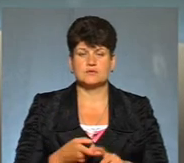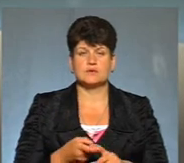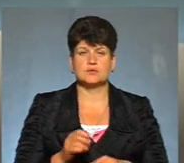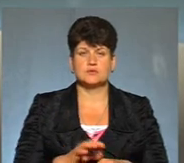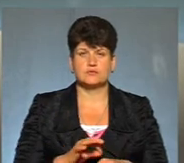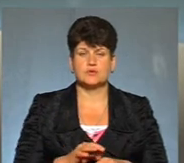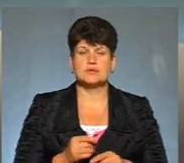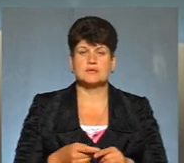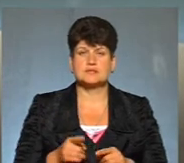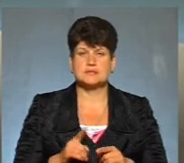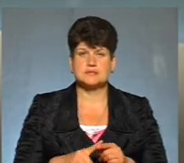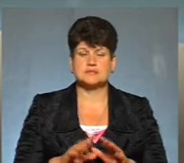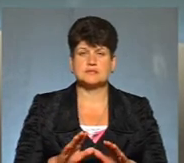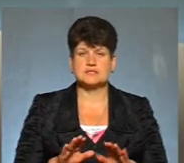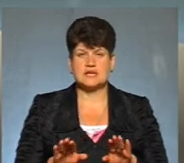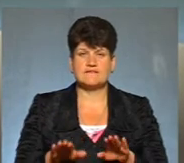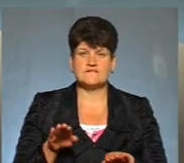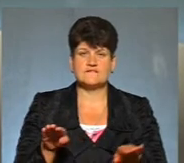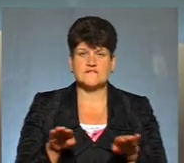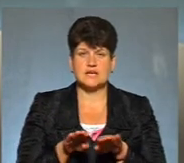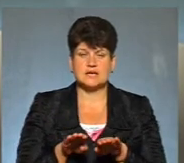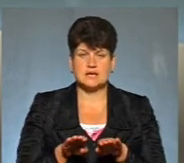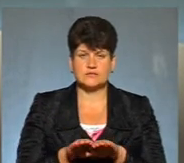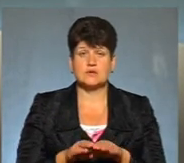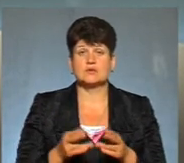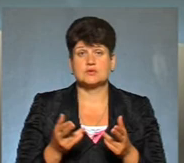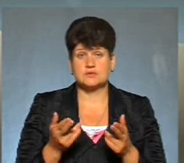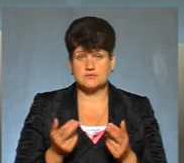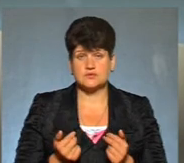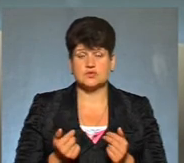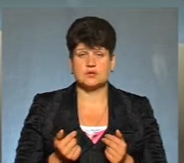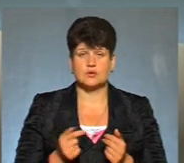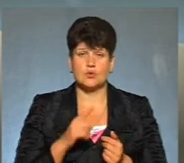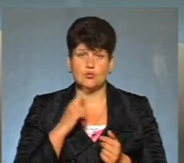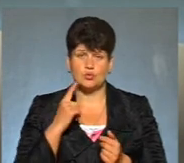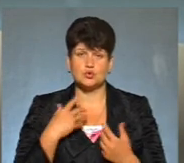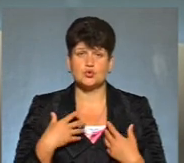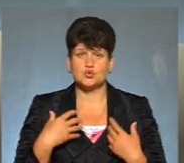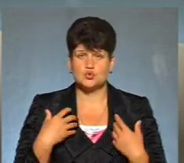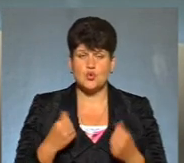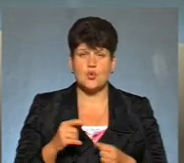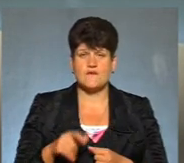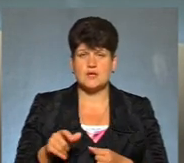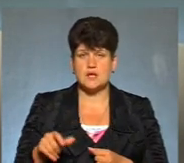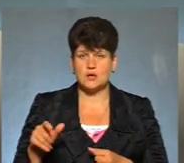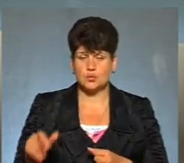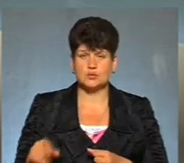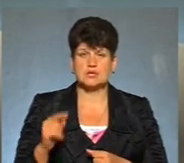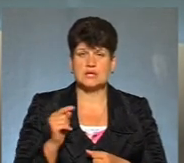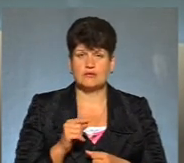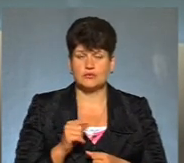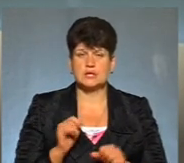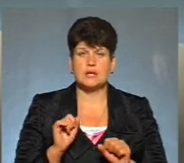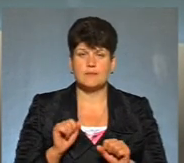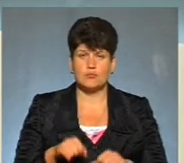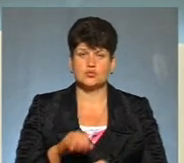мабуть, все-таки вона десь вирівнюється. Хоча, звичайно, молоді, здорові люди, вони